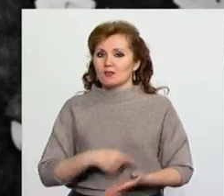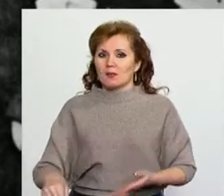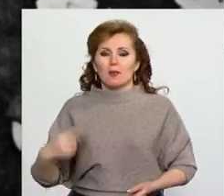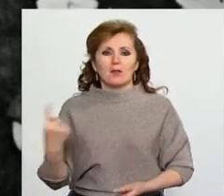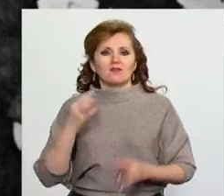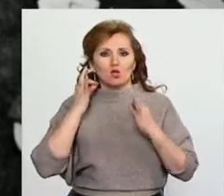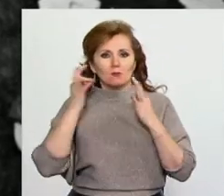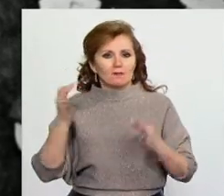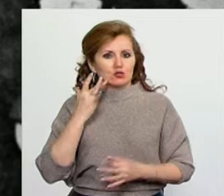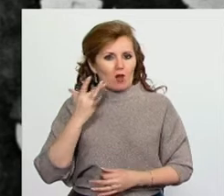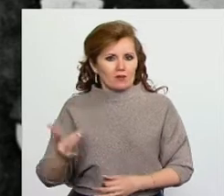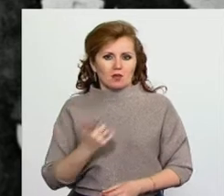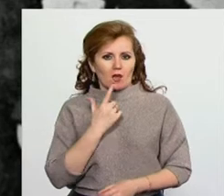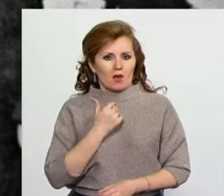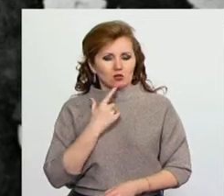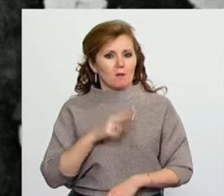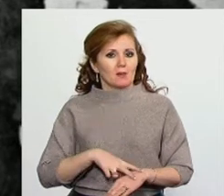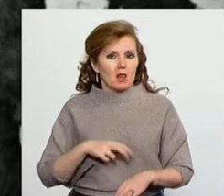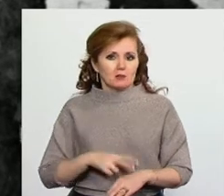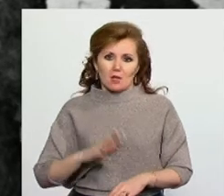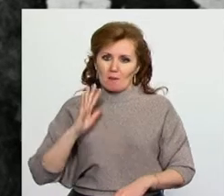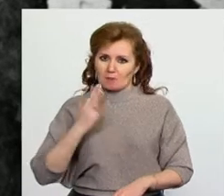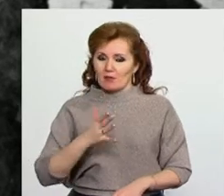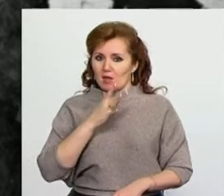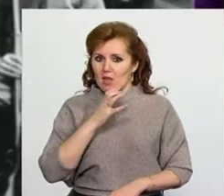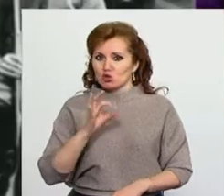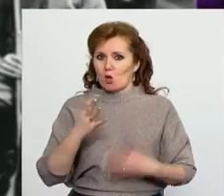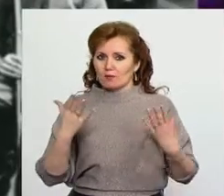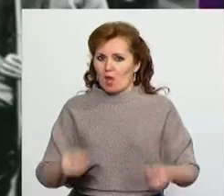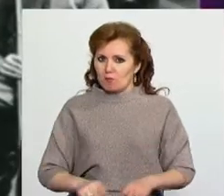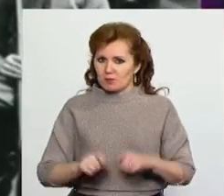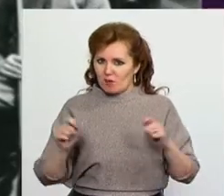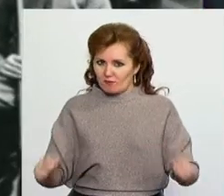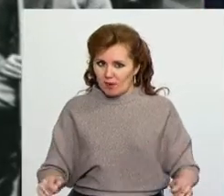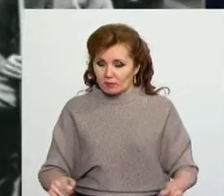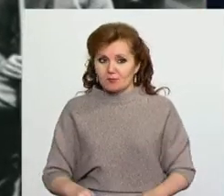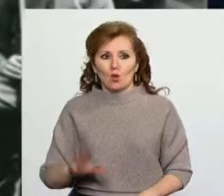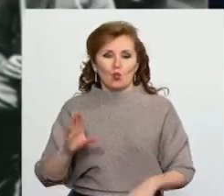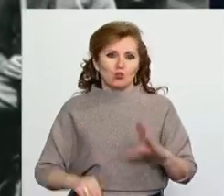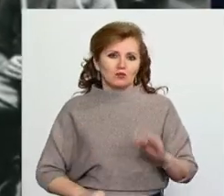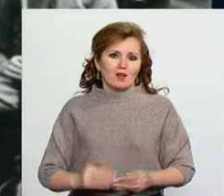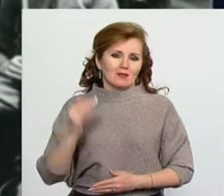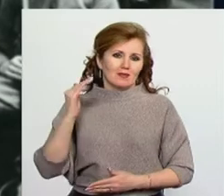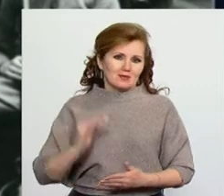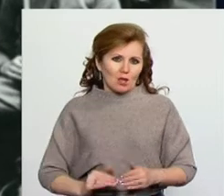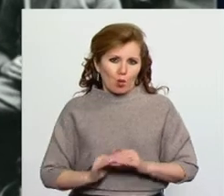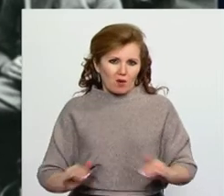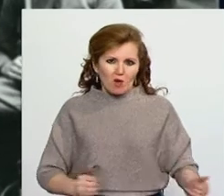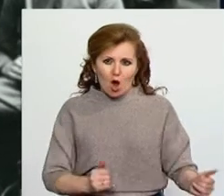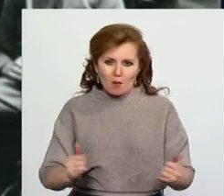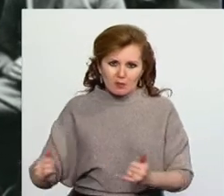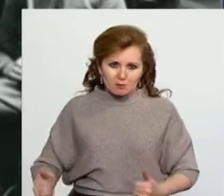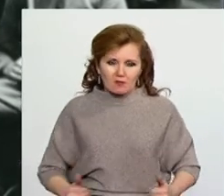юбилей советской красной милиции – 5 лет со дня образования. Учитывая низкий уровень обеспеченности милиционеров, им